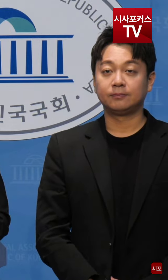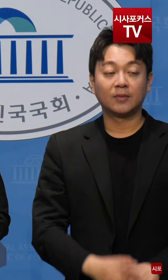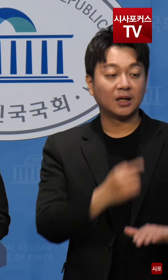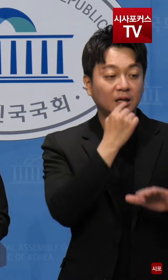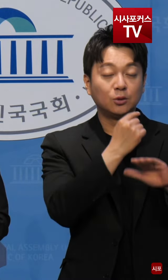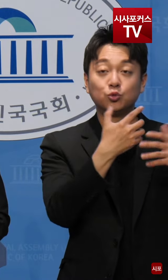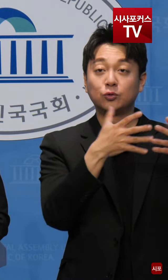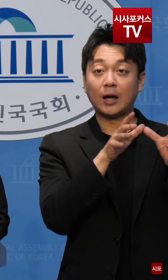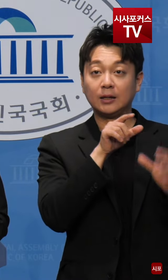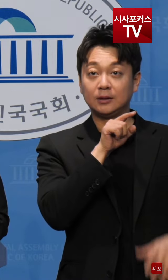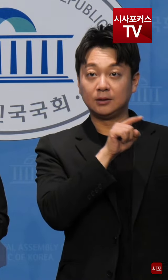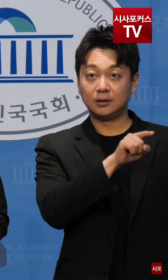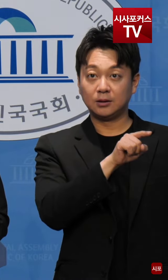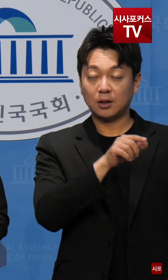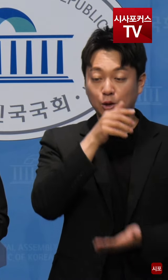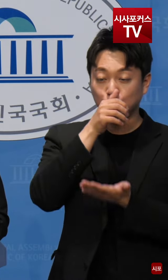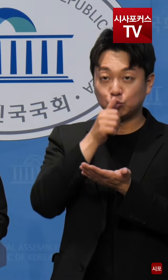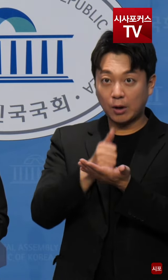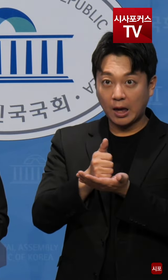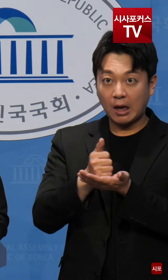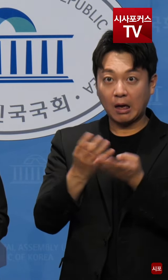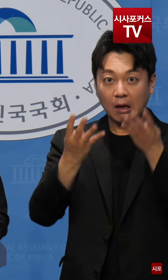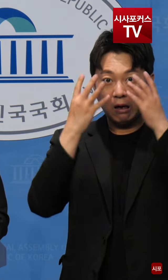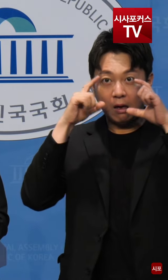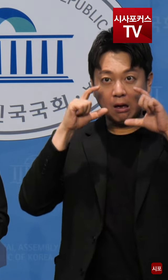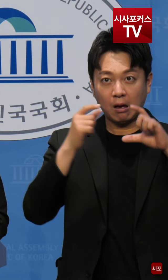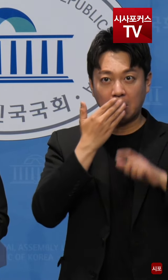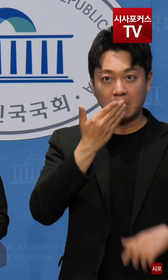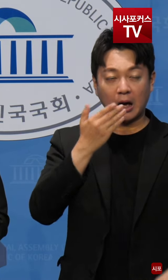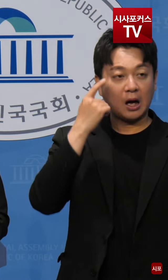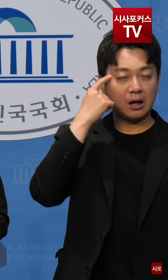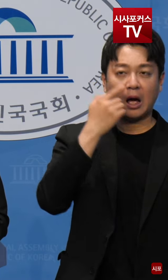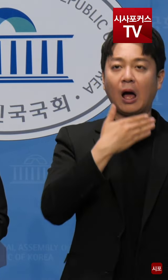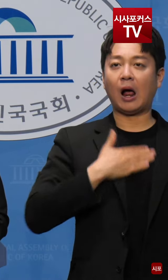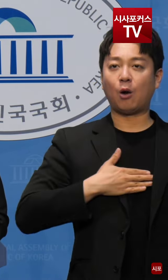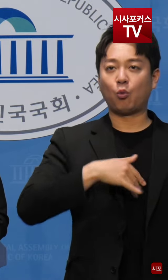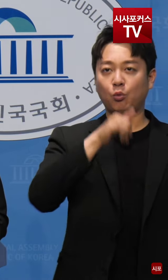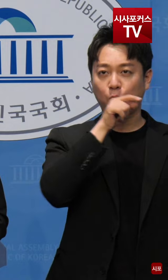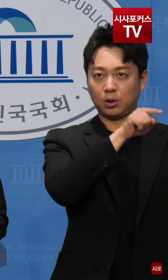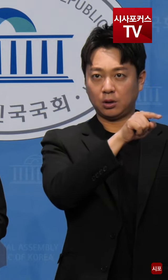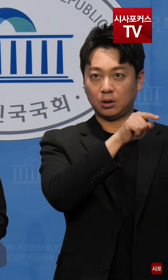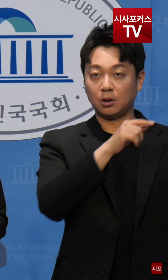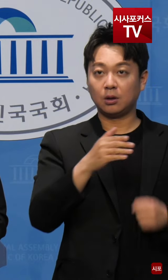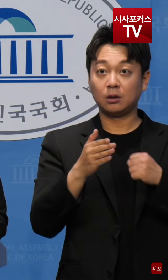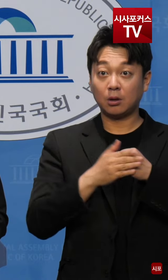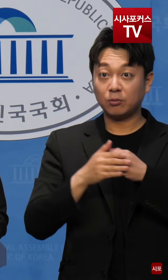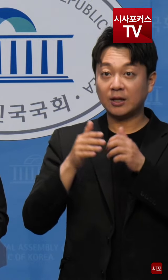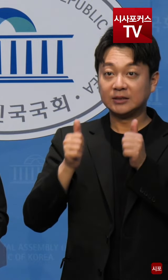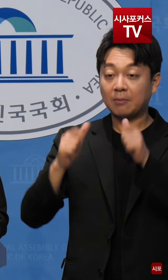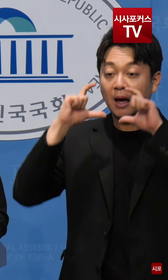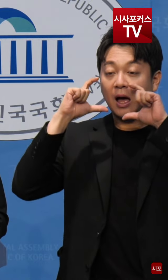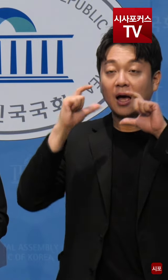민주당은 유죄 판결을 예상이나 한 듯 선고 나흘 전 다급하게